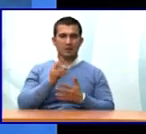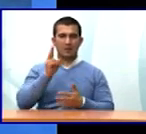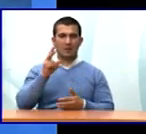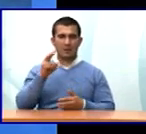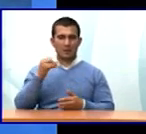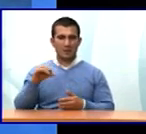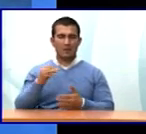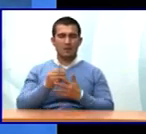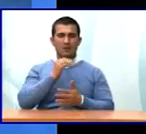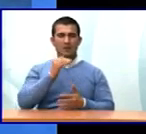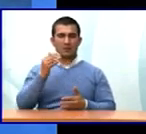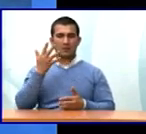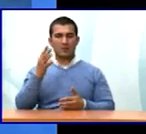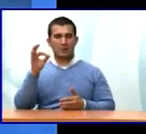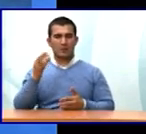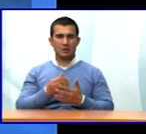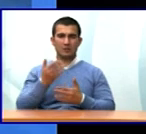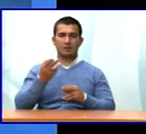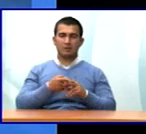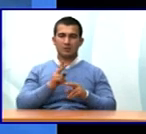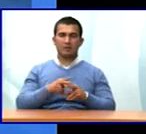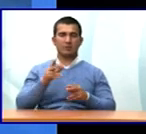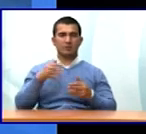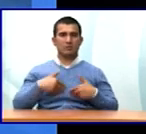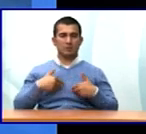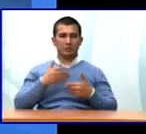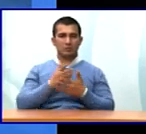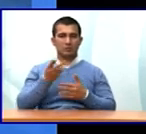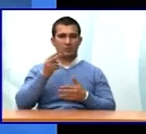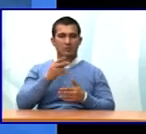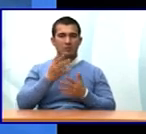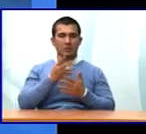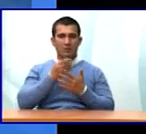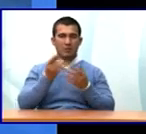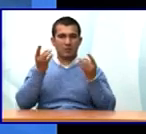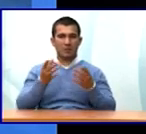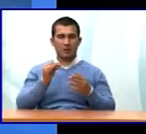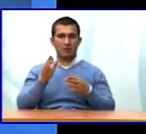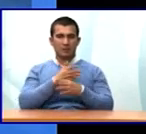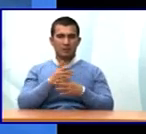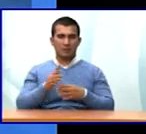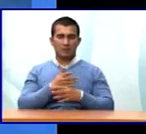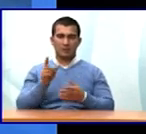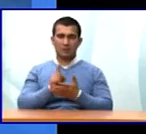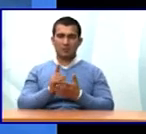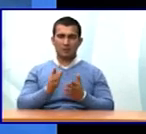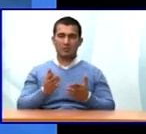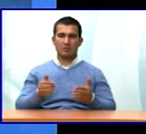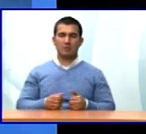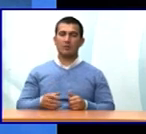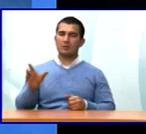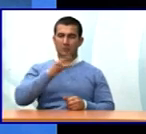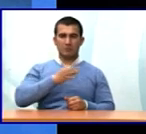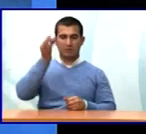hamda fosfor 5 oksidining mavjudligiga qarab oddiy va kompleks turlarga ajratib olar ekanmiz.